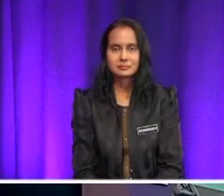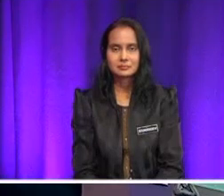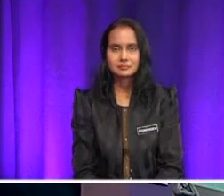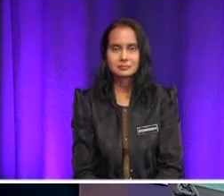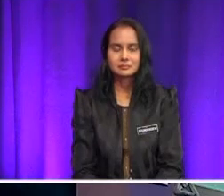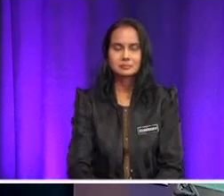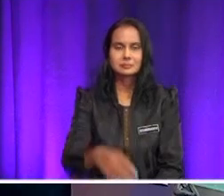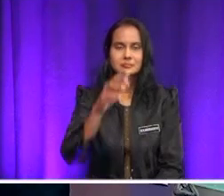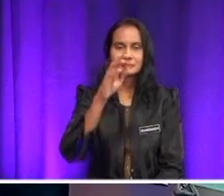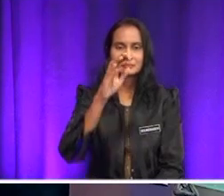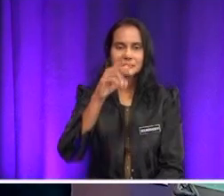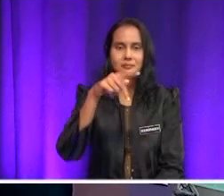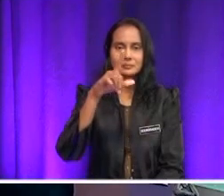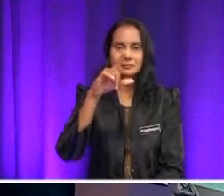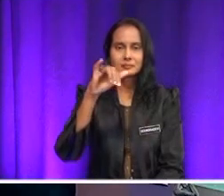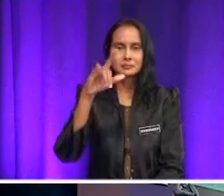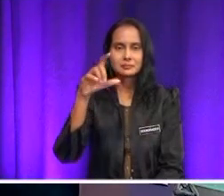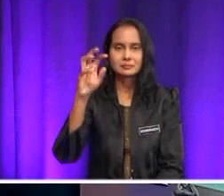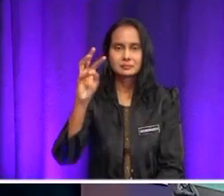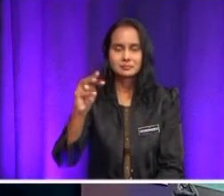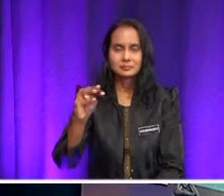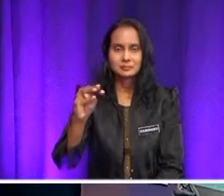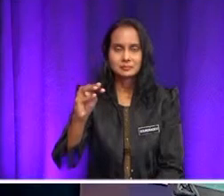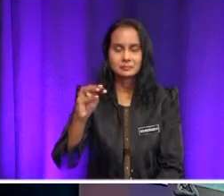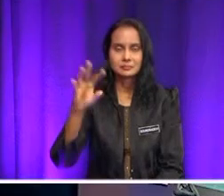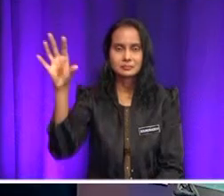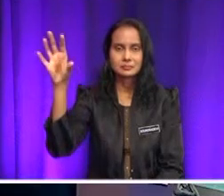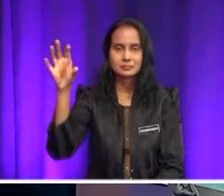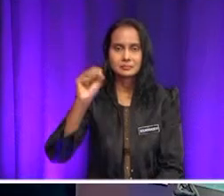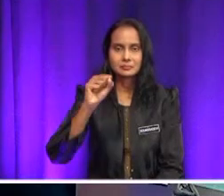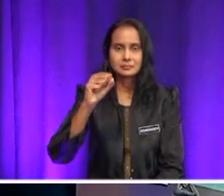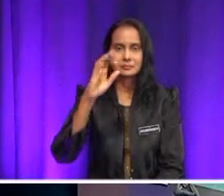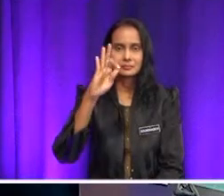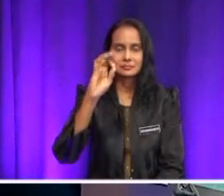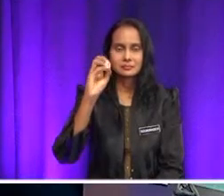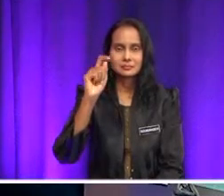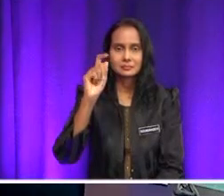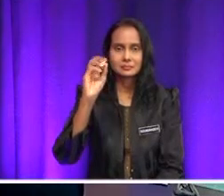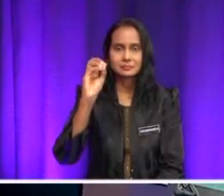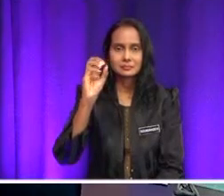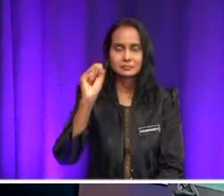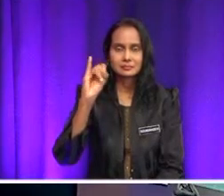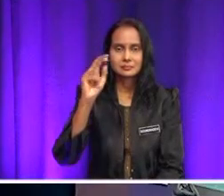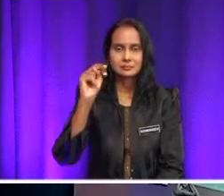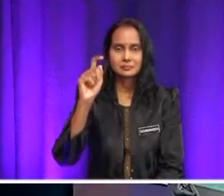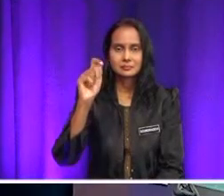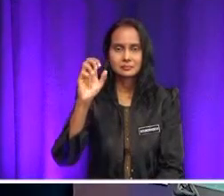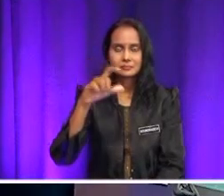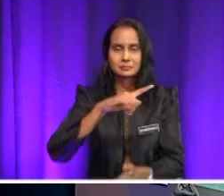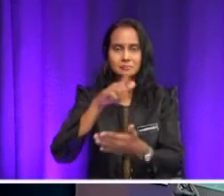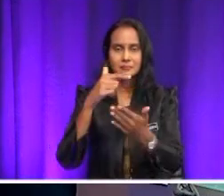berfungsi untuk mengangkut hasil fotosintesis dari daun ke seluruh tumbuhan dan film berfungsi untuk